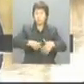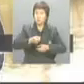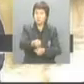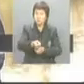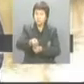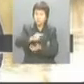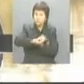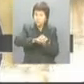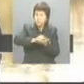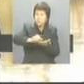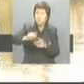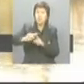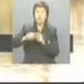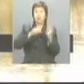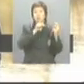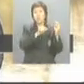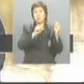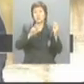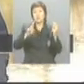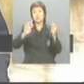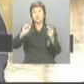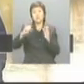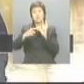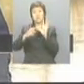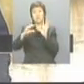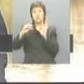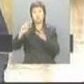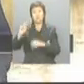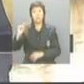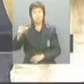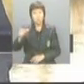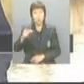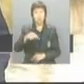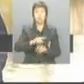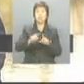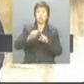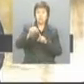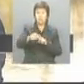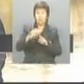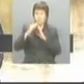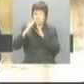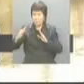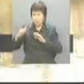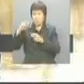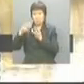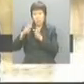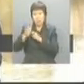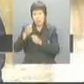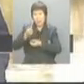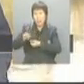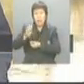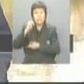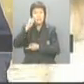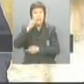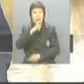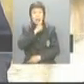รีสำโรงและอำเภอสวรรคโลกครับแต่ก็พบกับปัญหาไม่มีน้ำใช้ในการล้างบ้านครับขณะที่ระดับน้ำที่ลดลงในพื้นที่ตำบลปากแคว